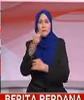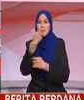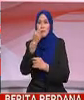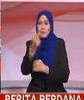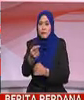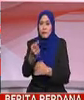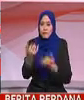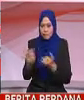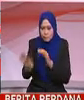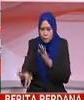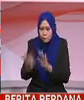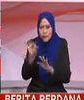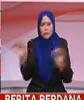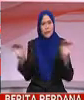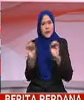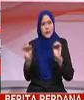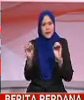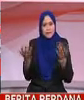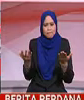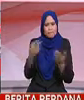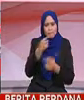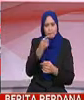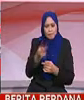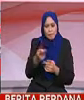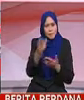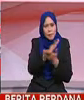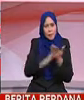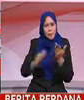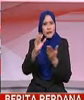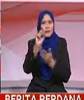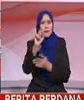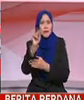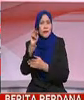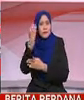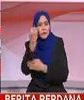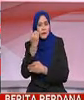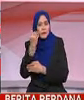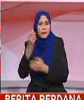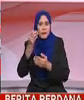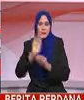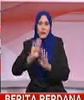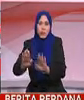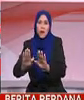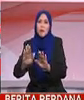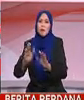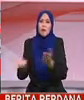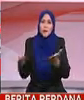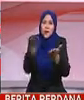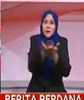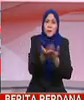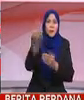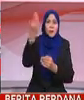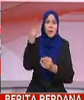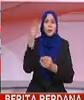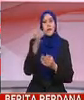perkara itu selepas mendapati tiada kekhilafan dilakukan maka mation semasa menolak permohonan terdahulu yaitu Ahmad